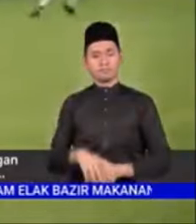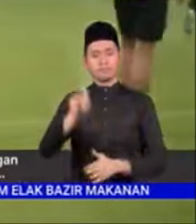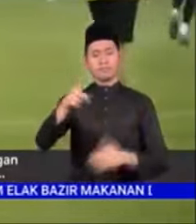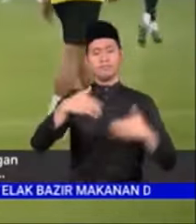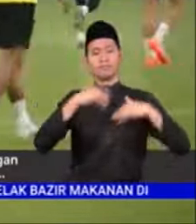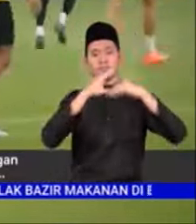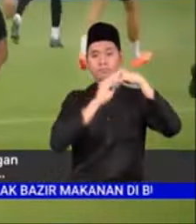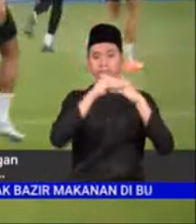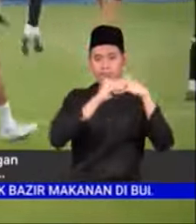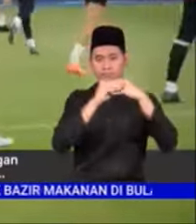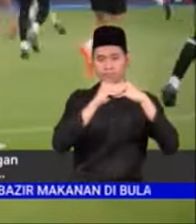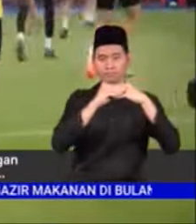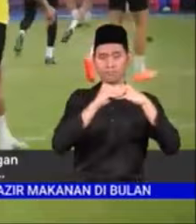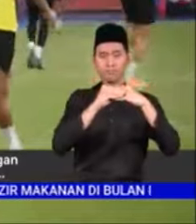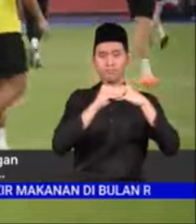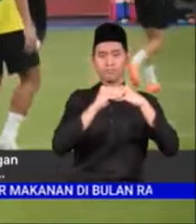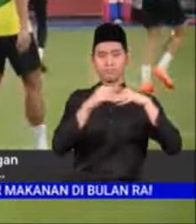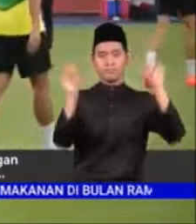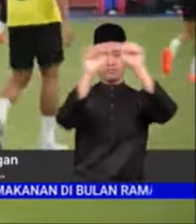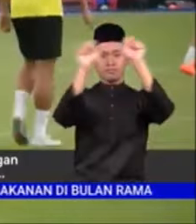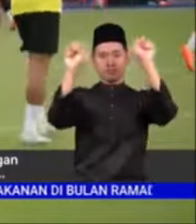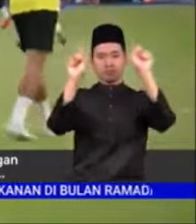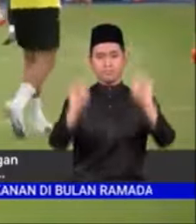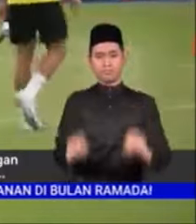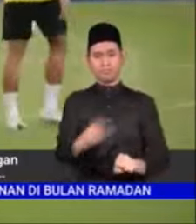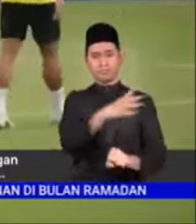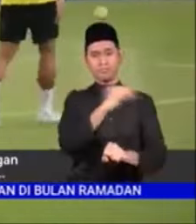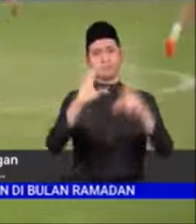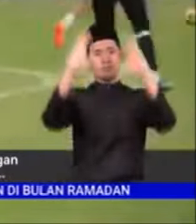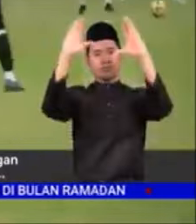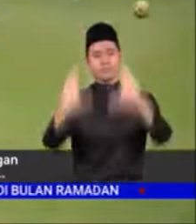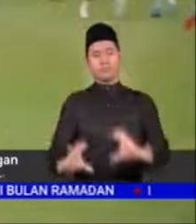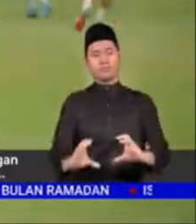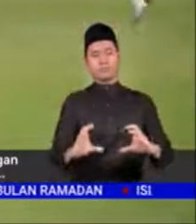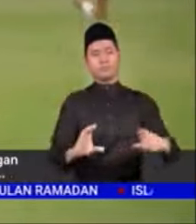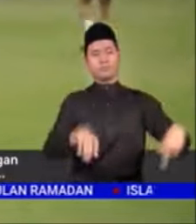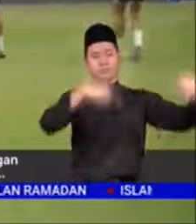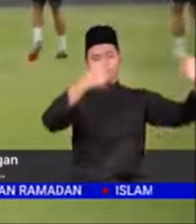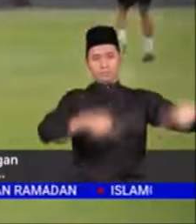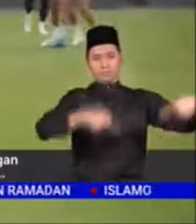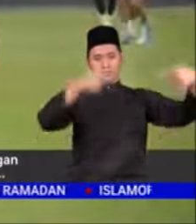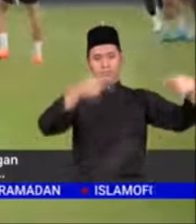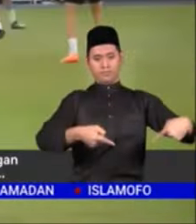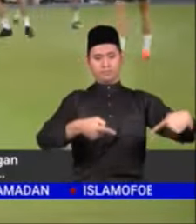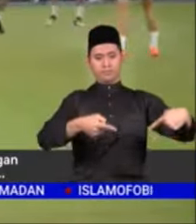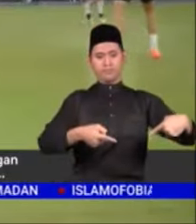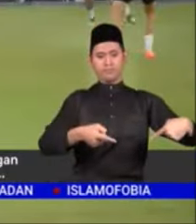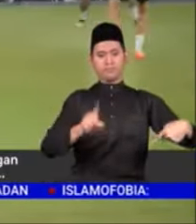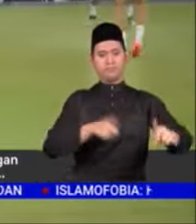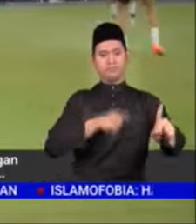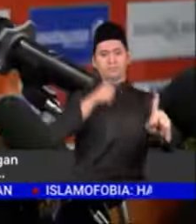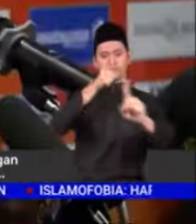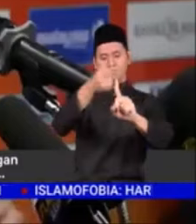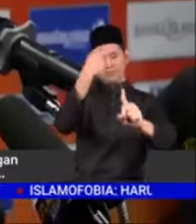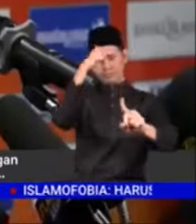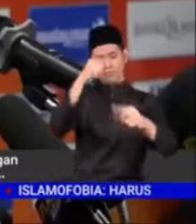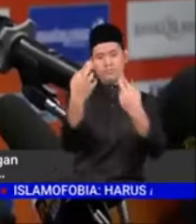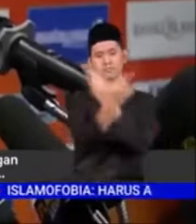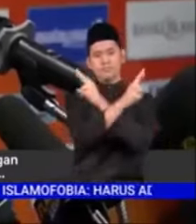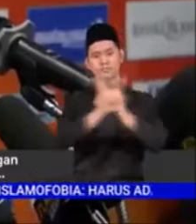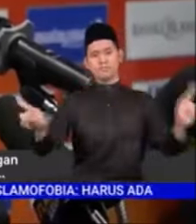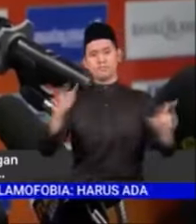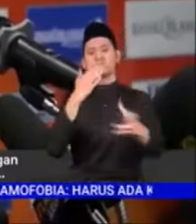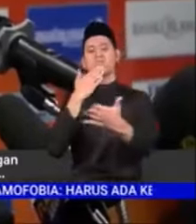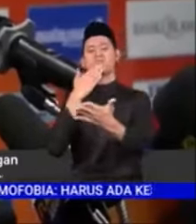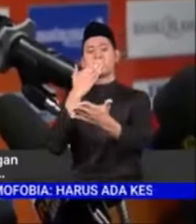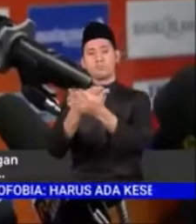flexible for the system and formation. So those, I just mentioned only one objective